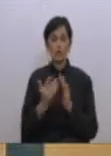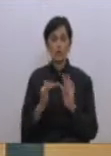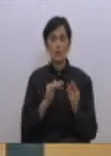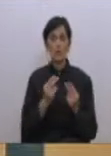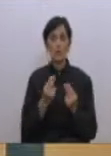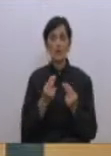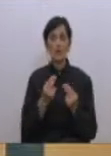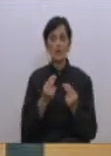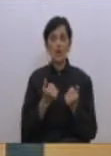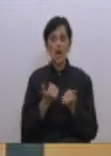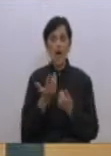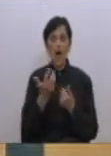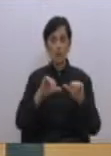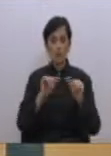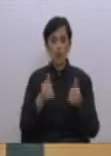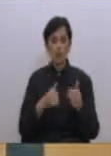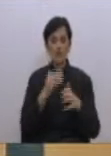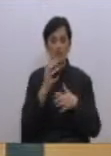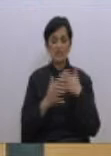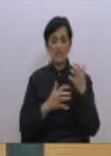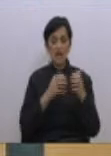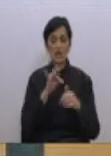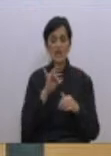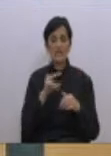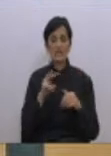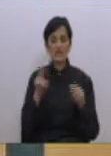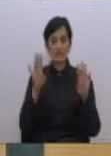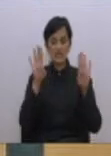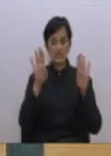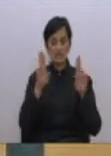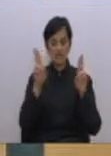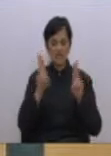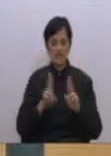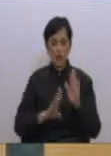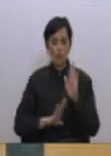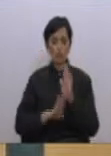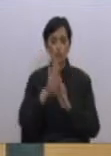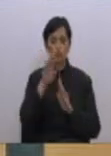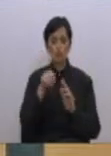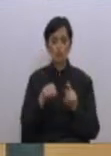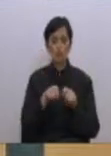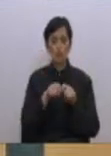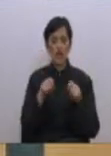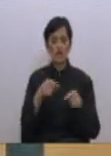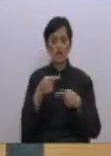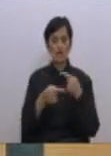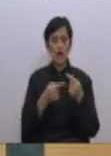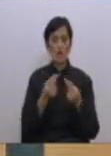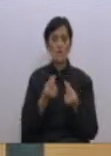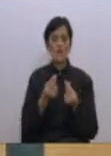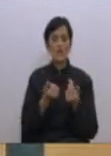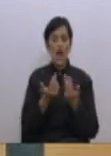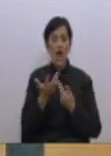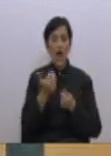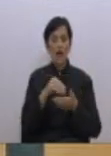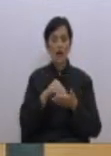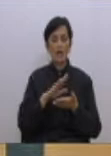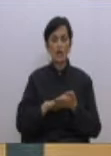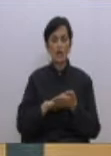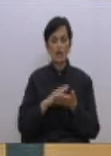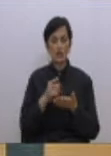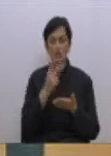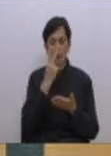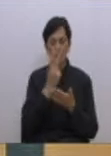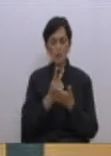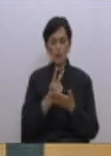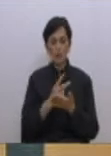ფინანსური აღრიცხვის რეფორმა, რაც საერთაშორისო სტანდარტების სრულად დანერგვას გულისხმობს ფინანსური აღრიცხვის კუთხით. მიუხედავად